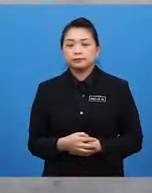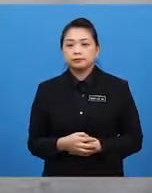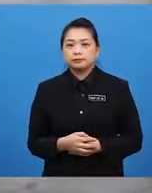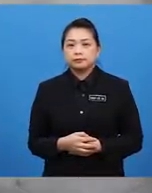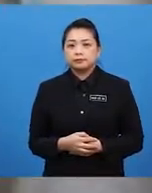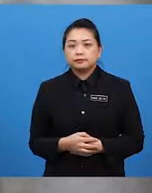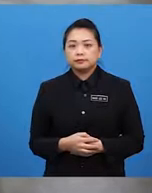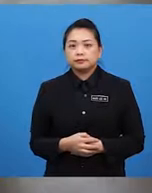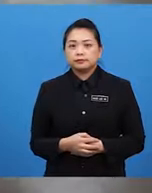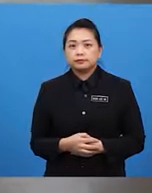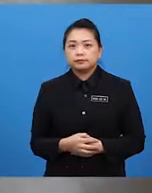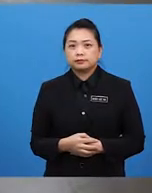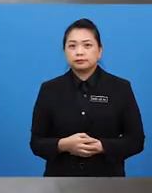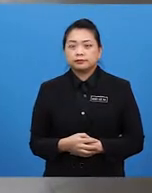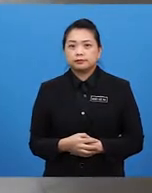hai hai